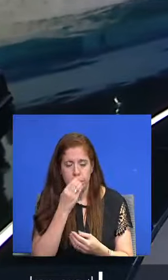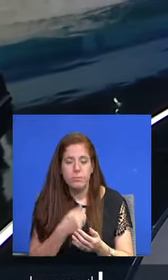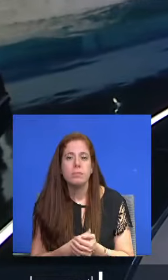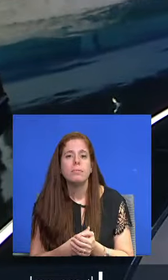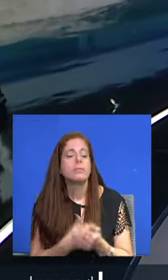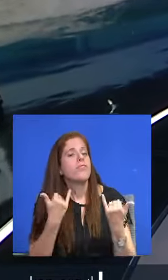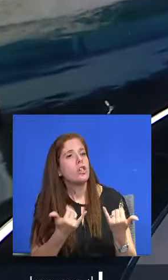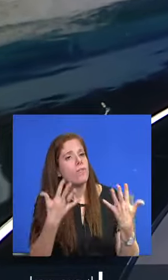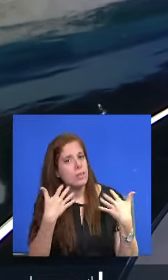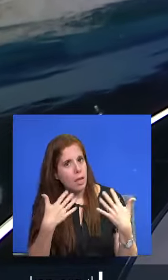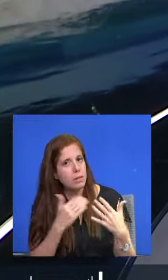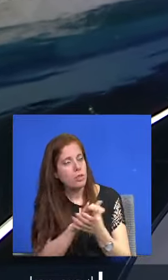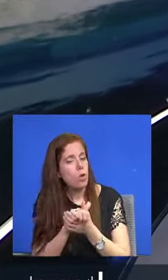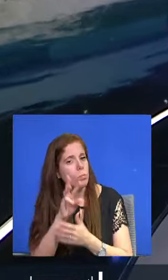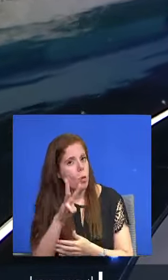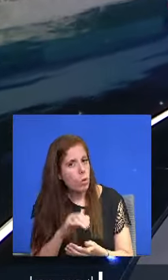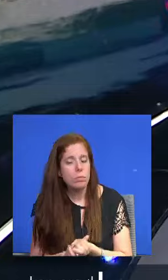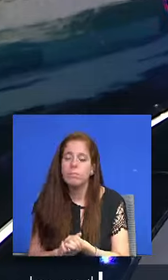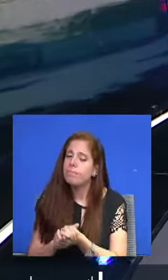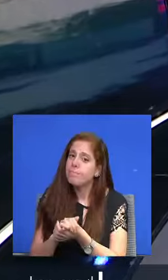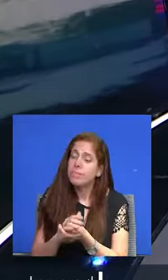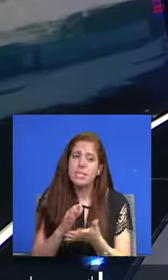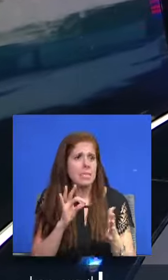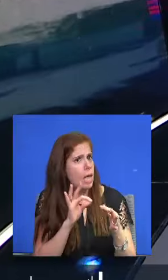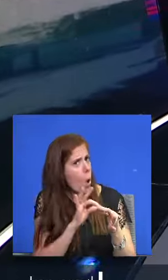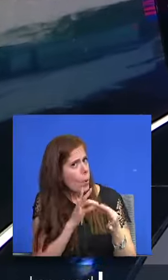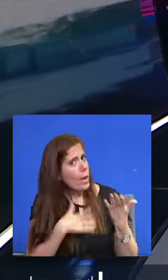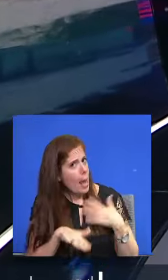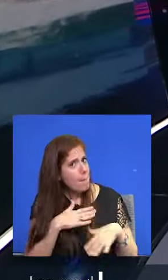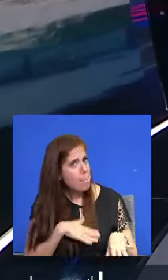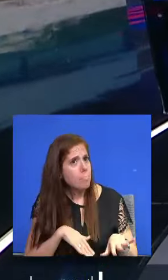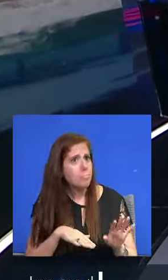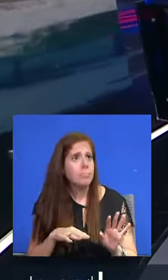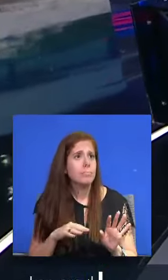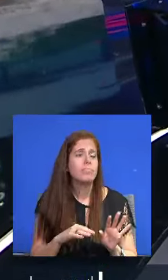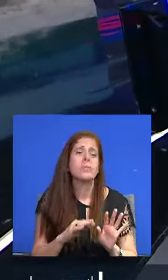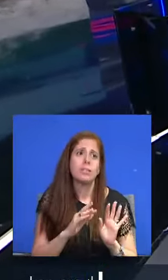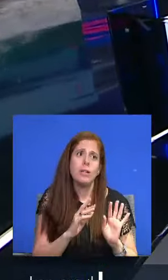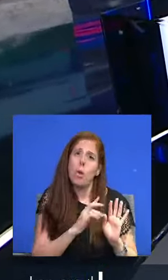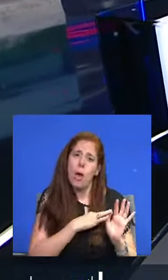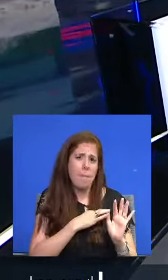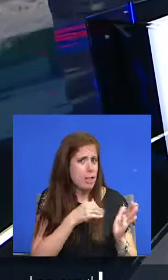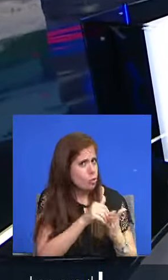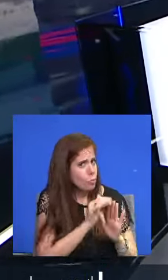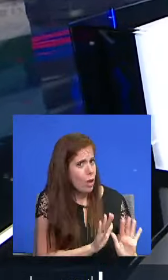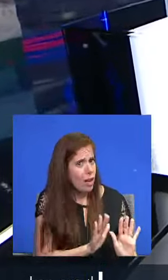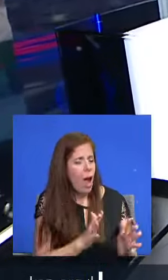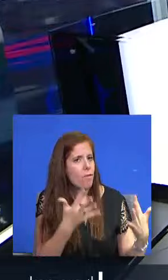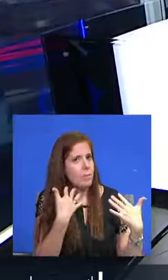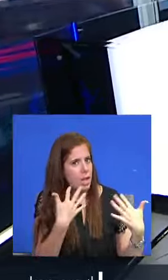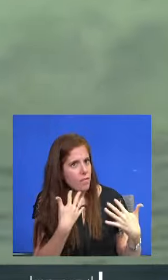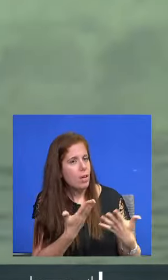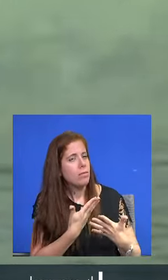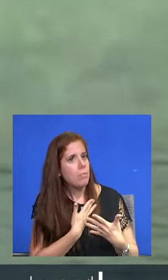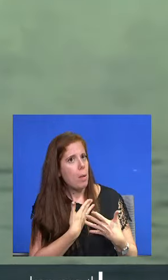עכשיו התחזית, שלום שרון. שלום מיכל. בסך הכל נעים. נכון. אכפת לי שימשך ככה. כן, כן, אני חושבת שמזג האוויר מקבל פה ציון מאוד